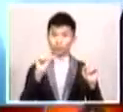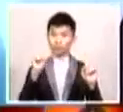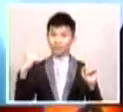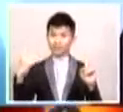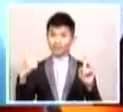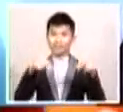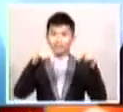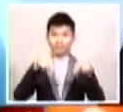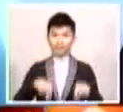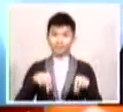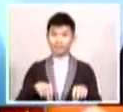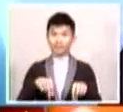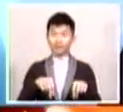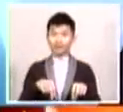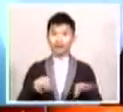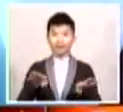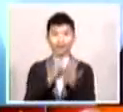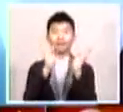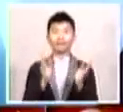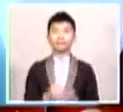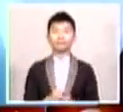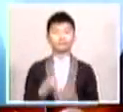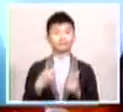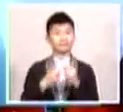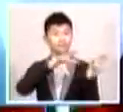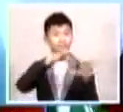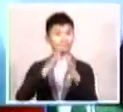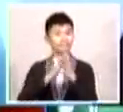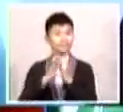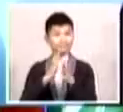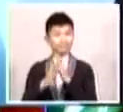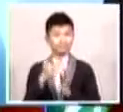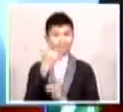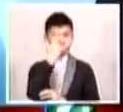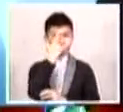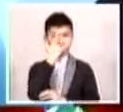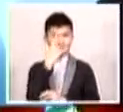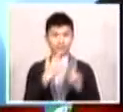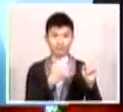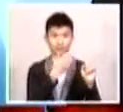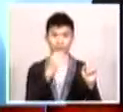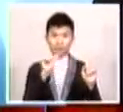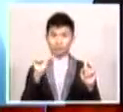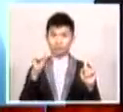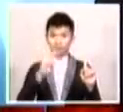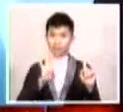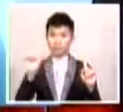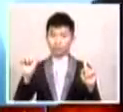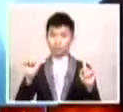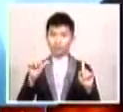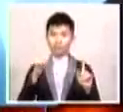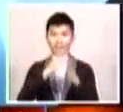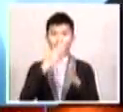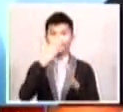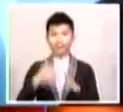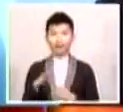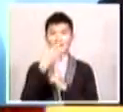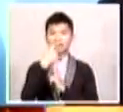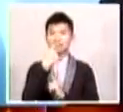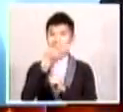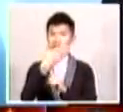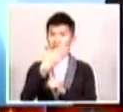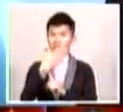梅干同盟开始的。第二次世界大战，德国呢于1945年战败投降。第二次世界大战